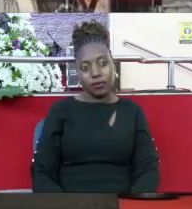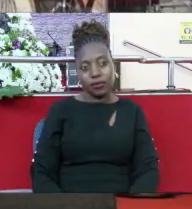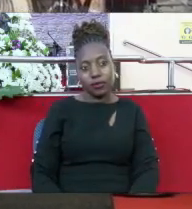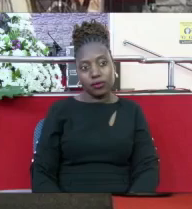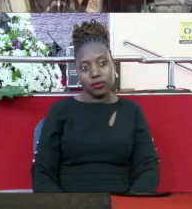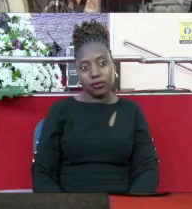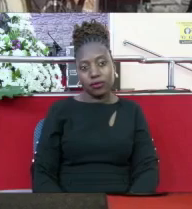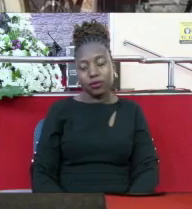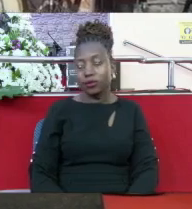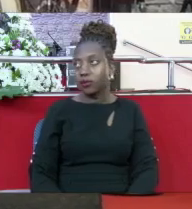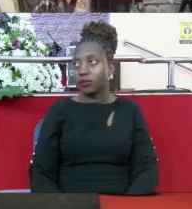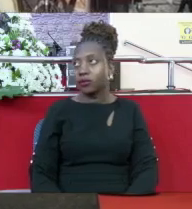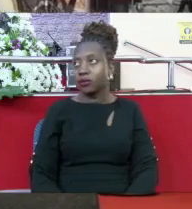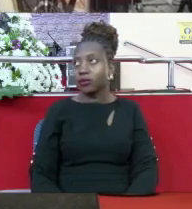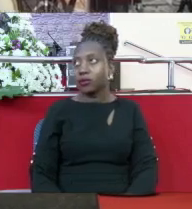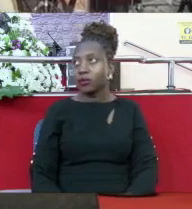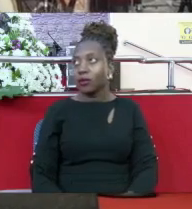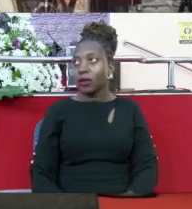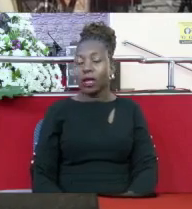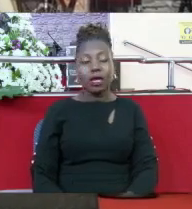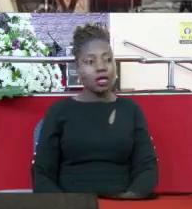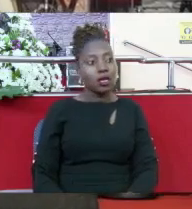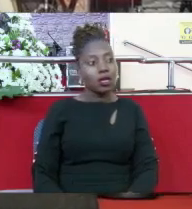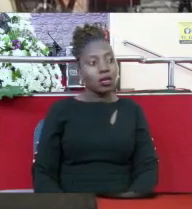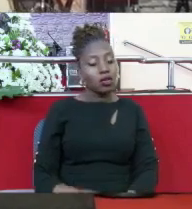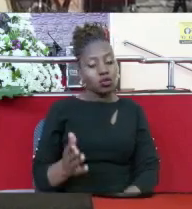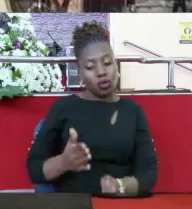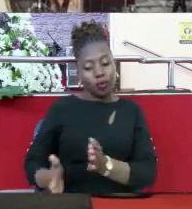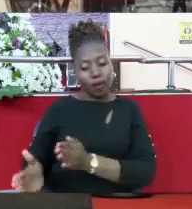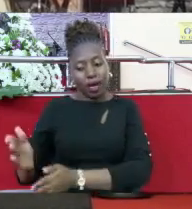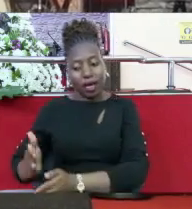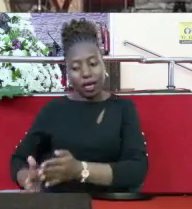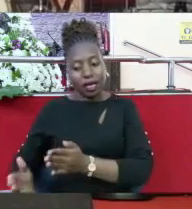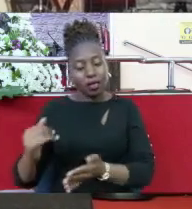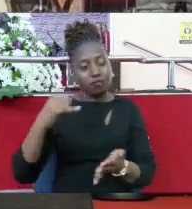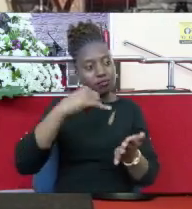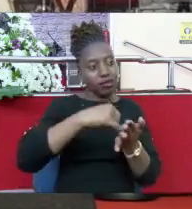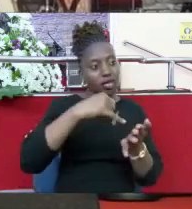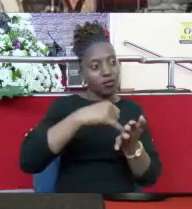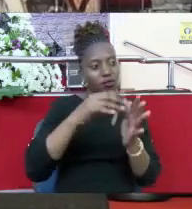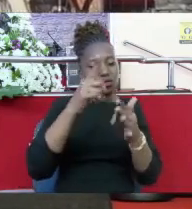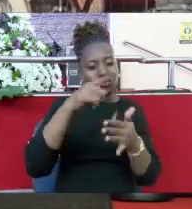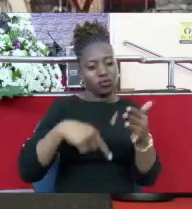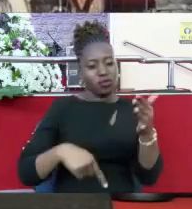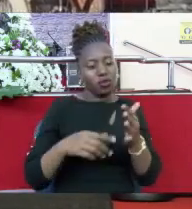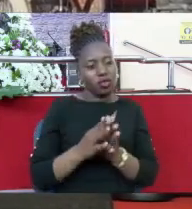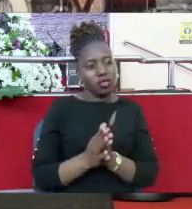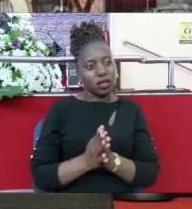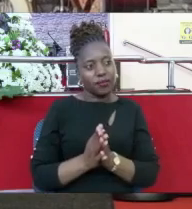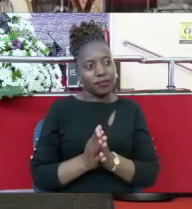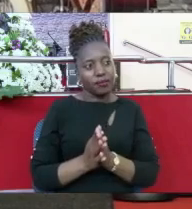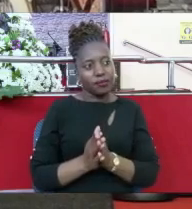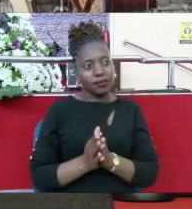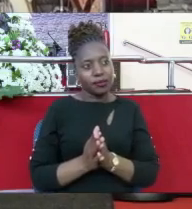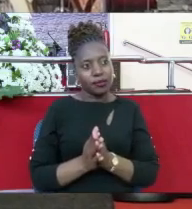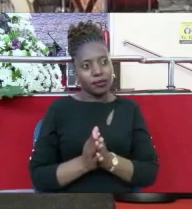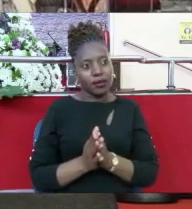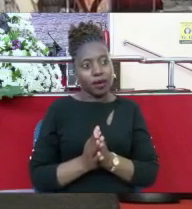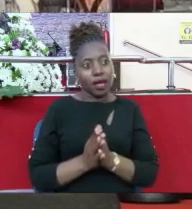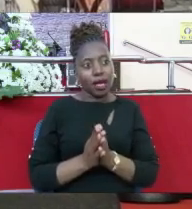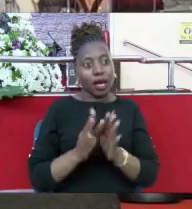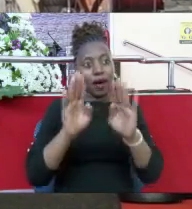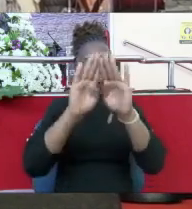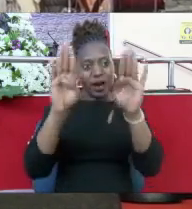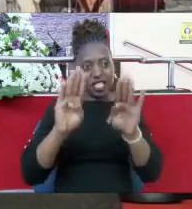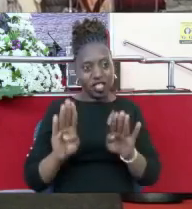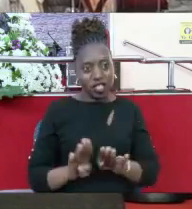umetengeneza utaitumia. Now that planning involves. Na hiyo kupanga inahusu. What we refer to as budgeting. Ni